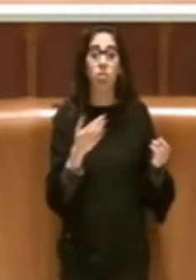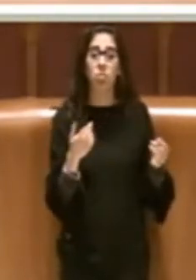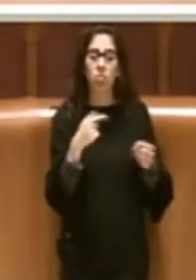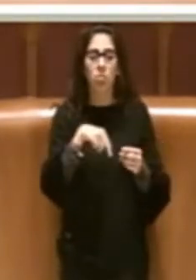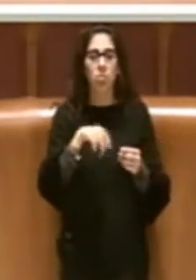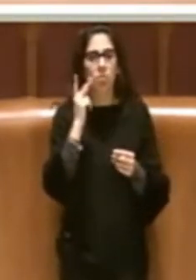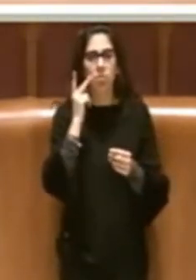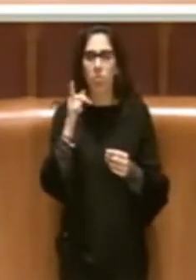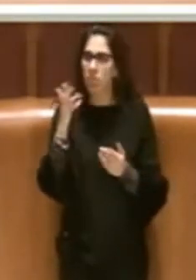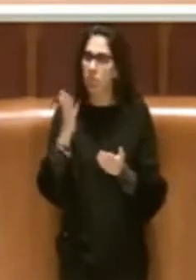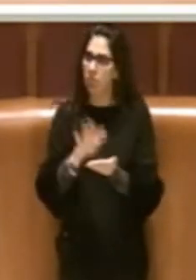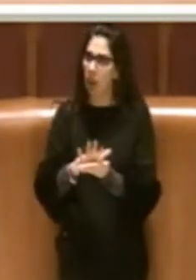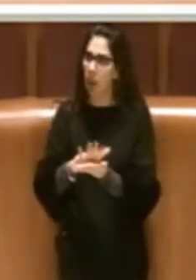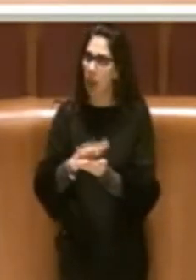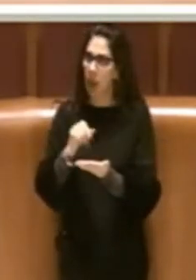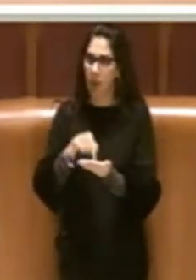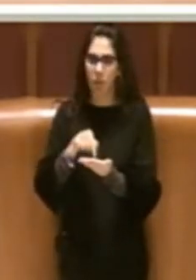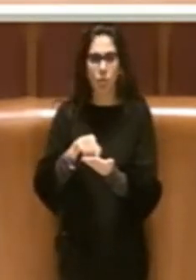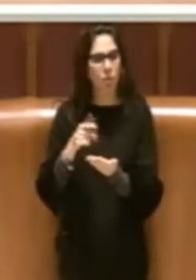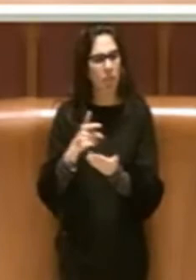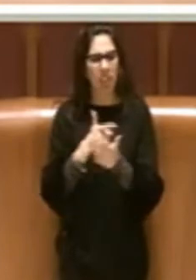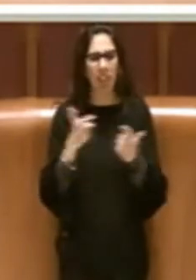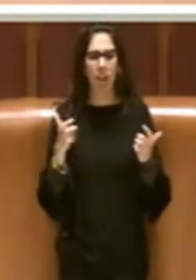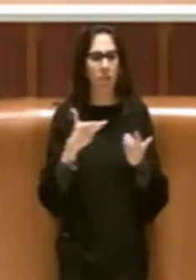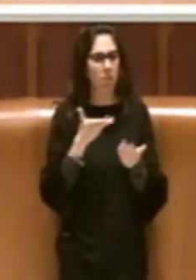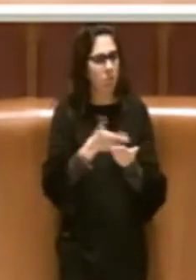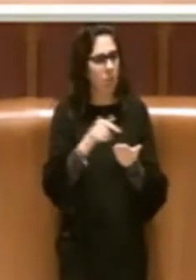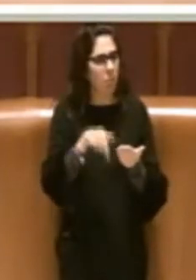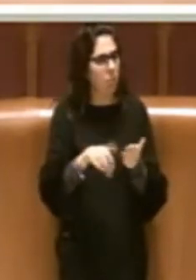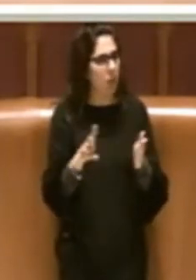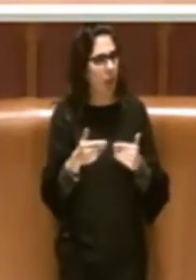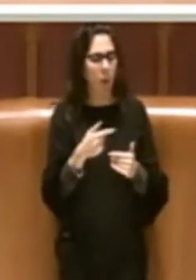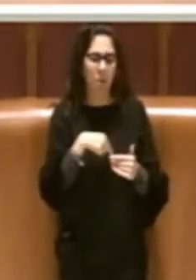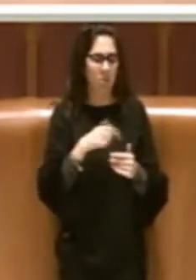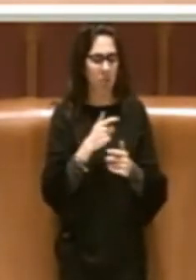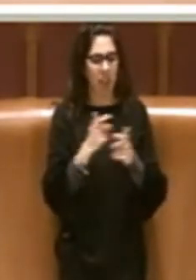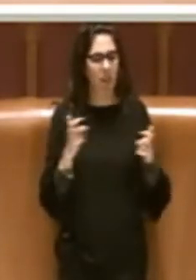una cosa grave che sia accaduta in quest'Aula, per cui esprimiamo la